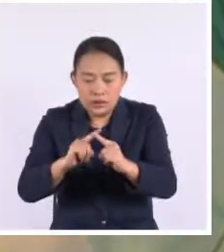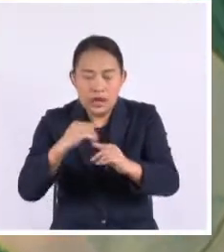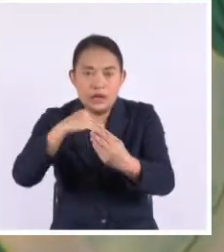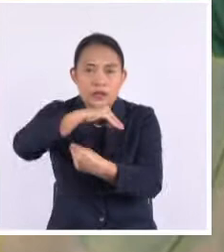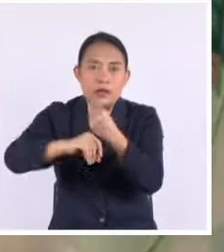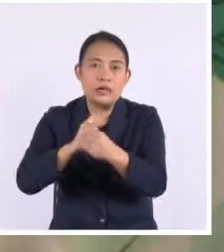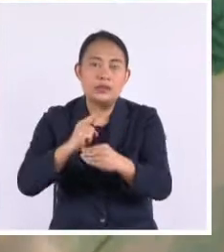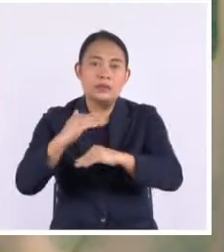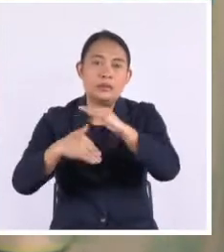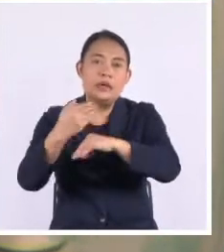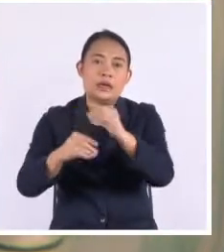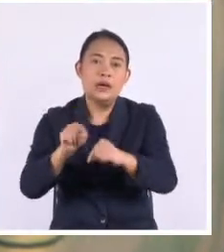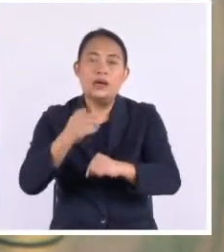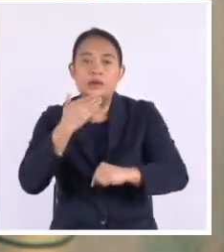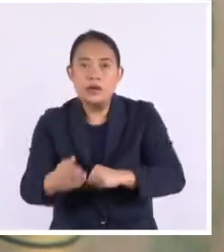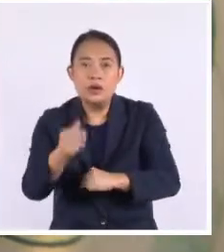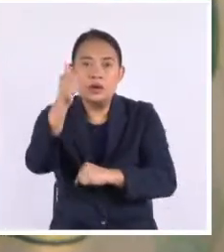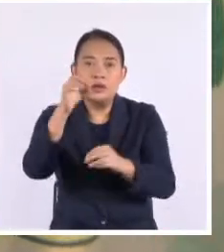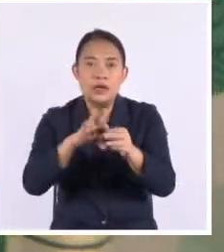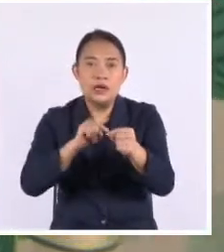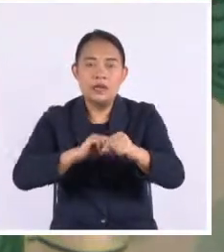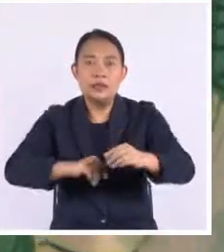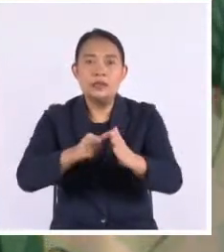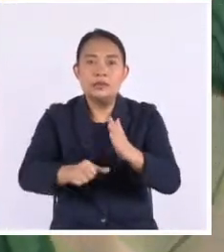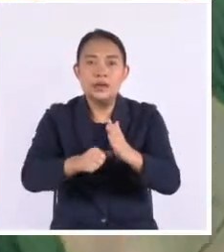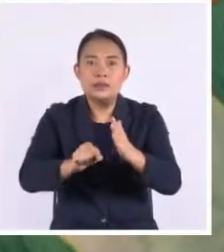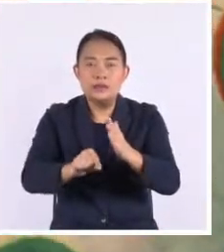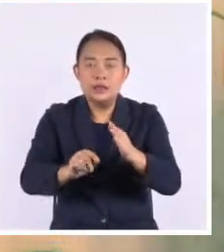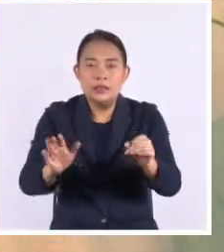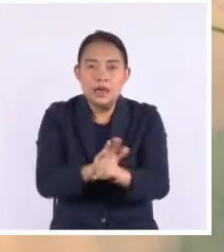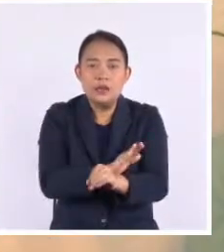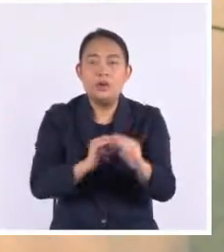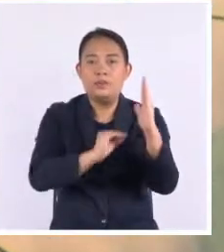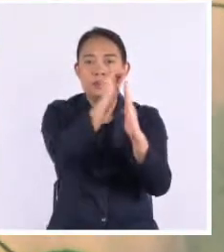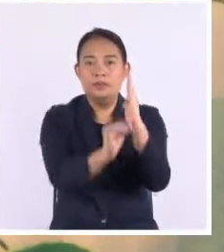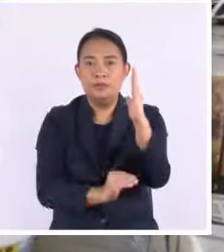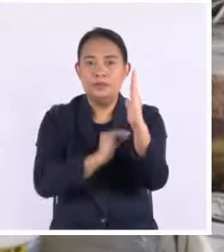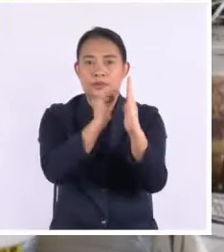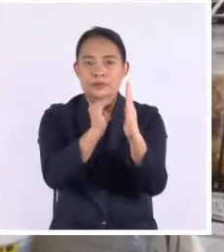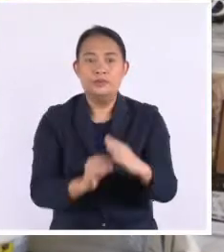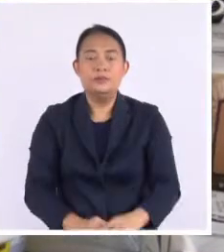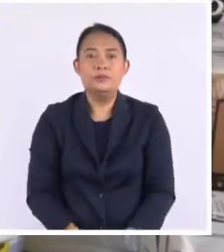ในระยะยาวผ่านการเร่งขยายฐานภาษีให้ครอบคลุมทั่วทั้งประเทศครับ